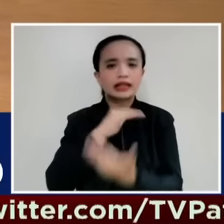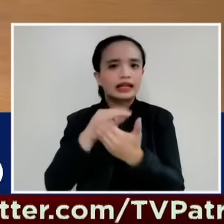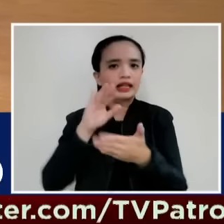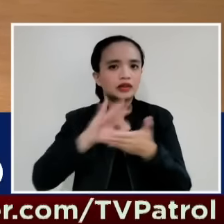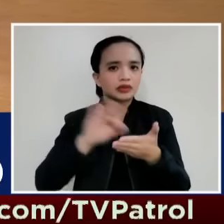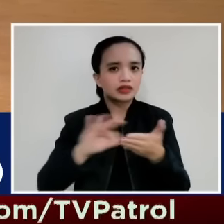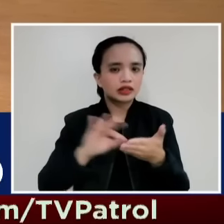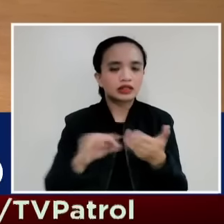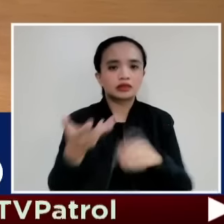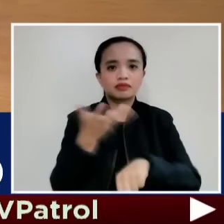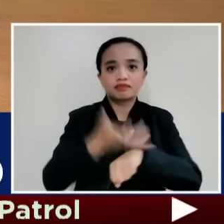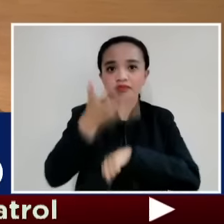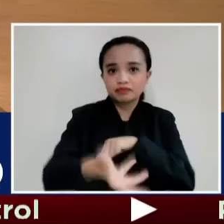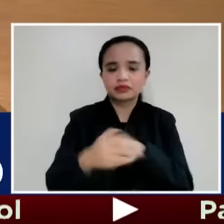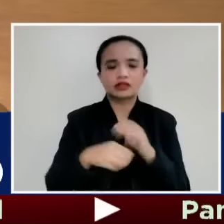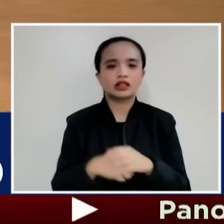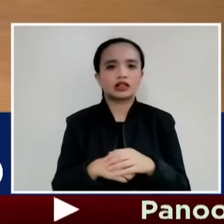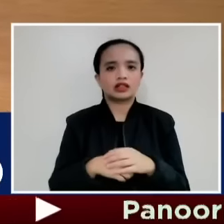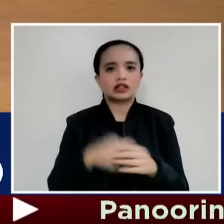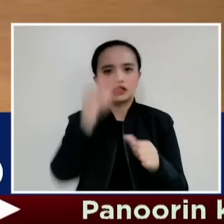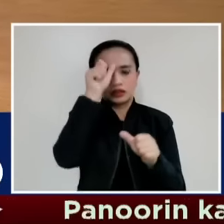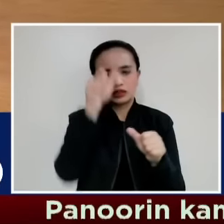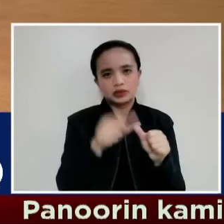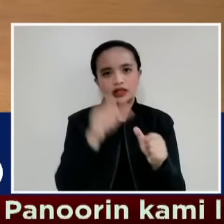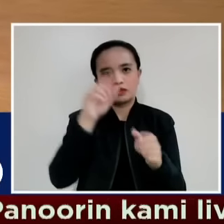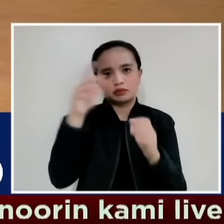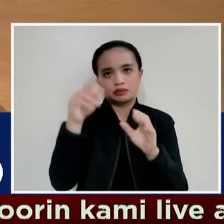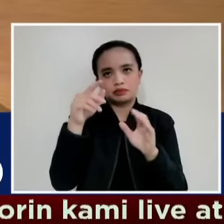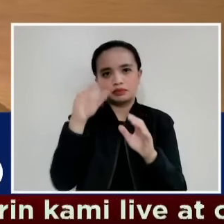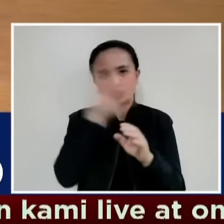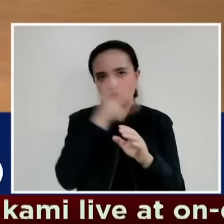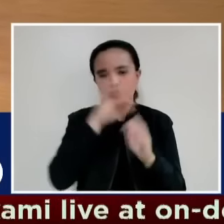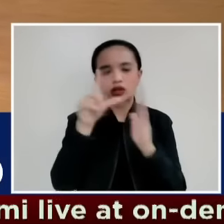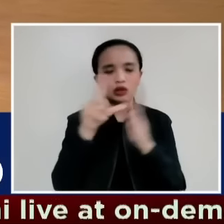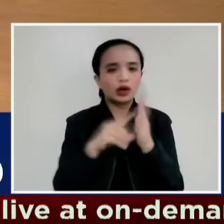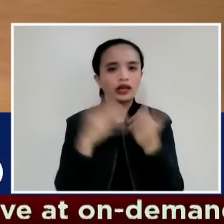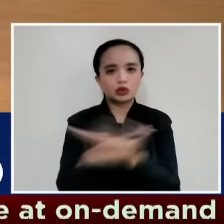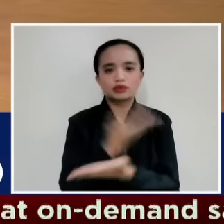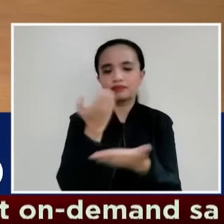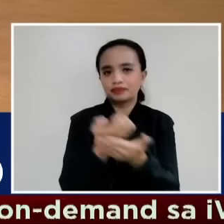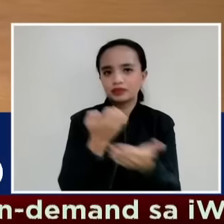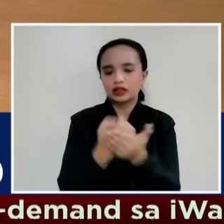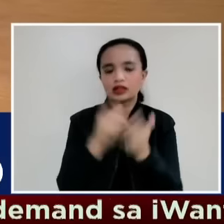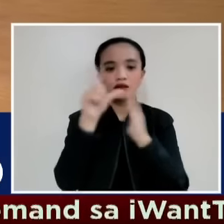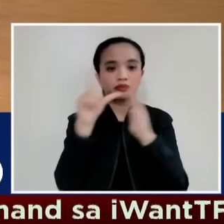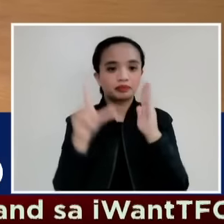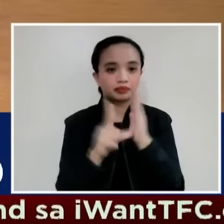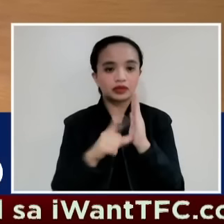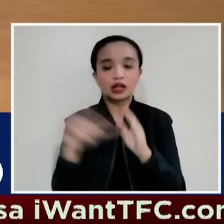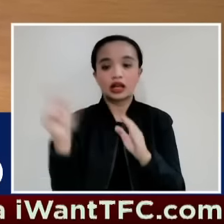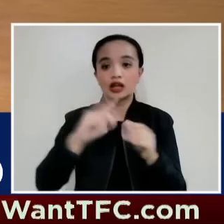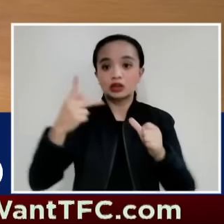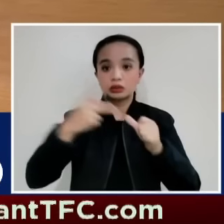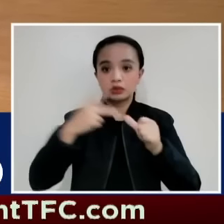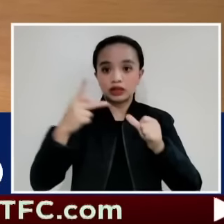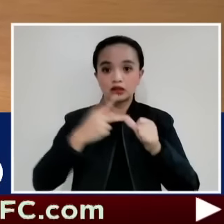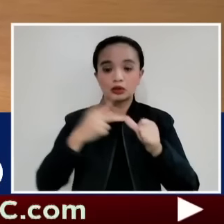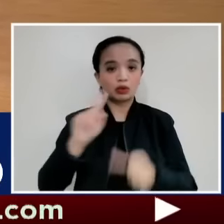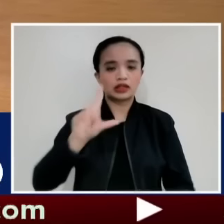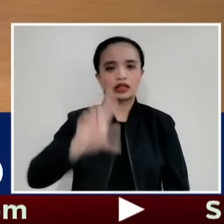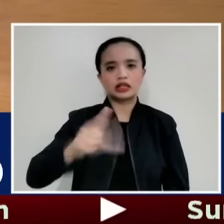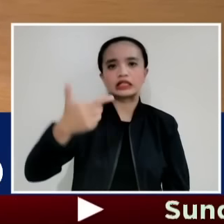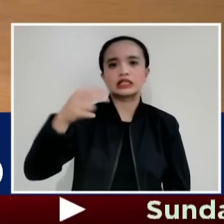Scamming, Tatak Pinoy Law at Blue Economy Law. Kasama rin sa itinuring na legislative priorities ng Pangulo ang LGU